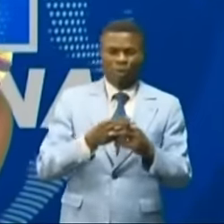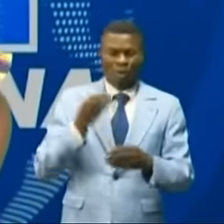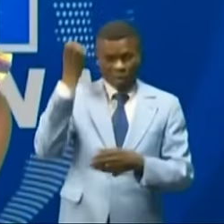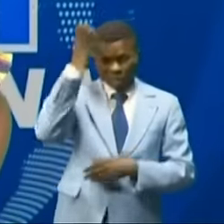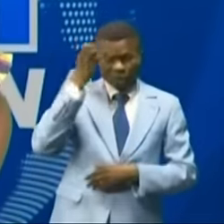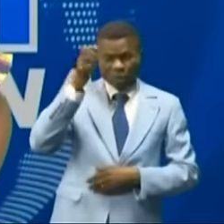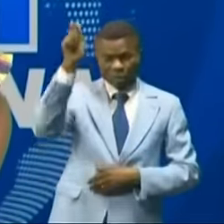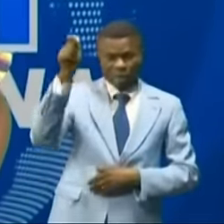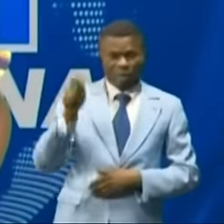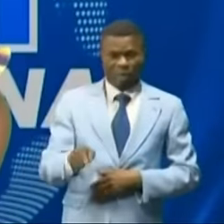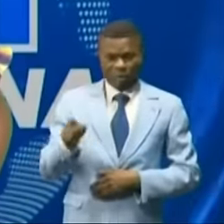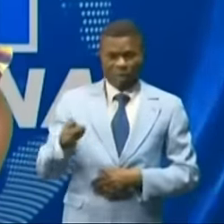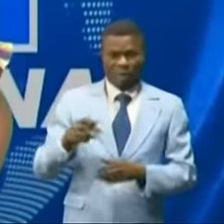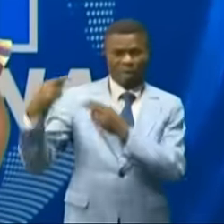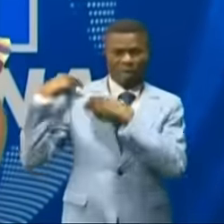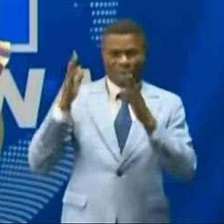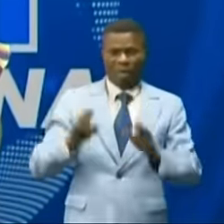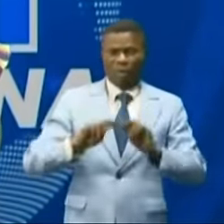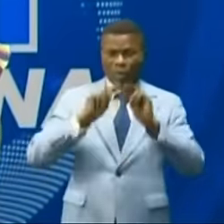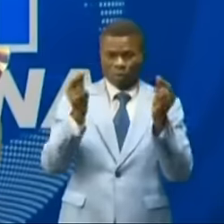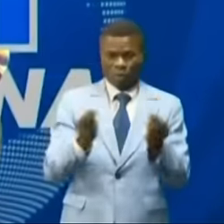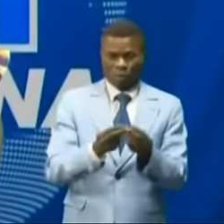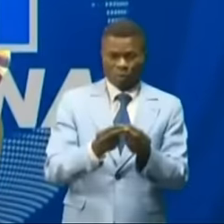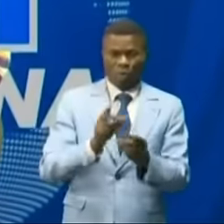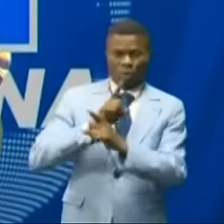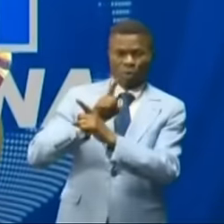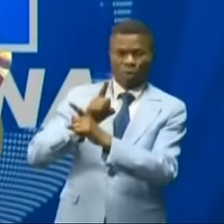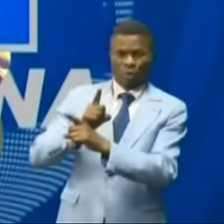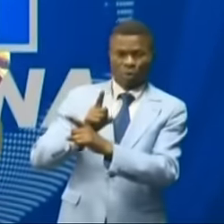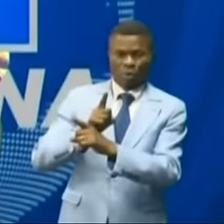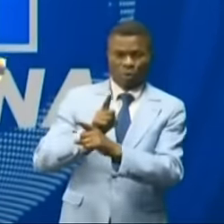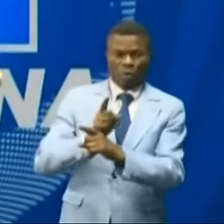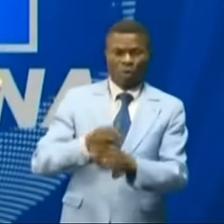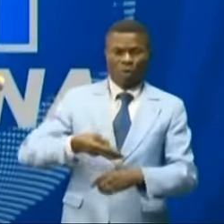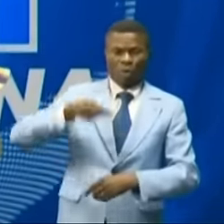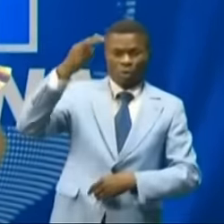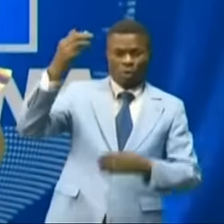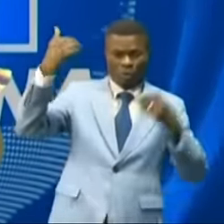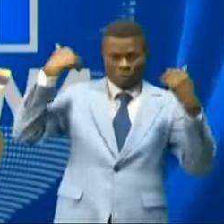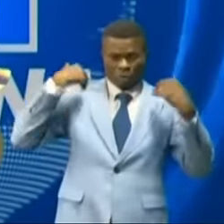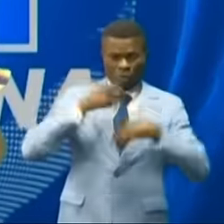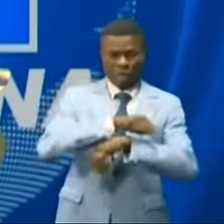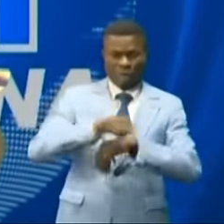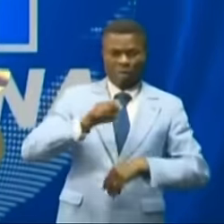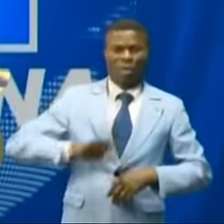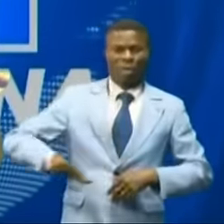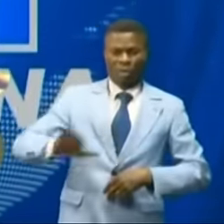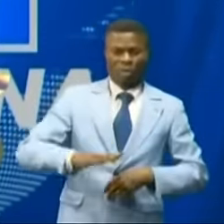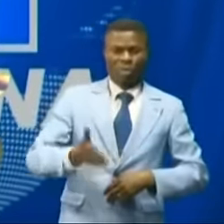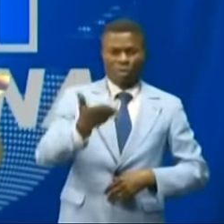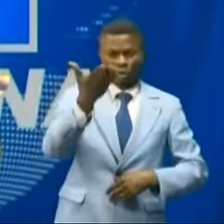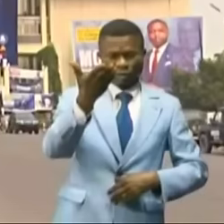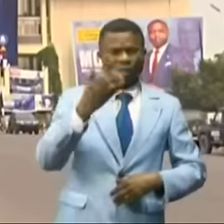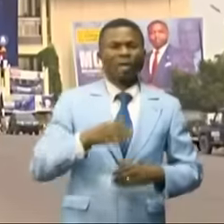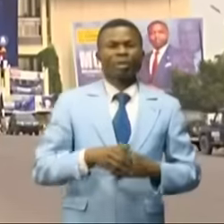général Dodo Chinyama, responsable des unités de protection de haute personnalité institution. C'est un reportage de Chimène